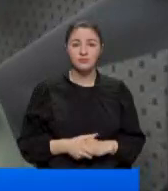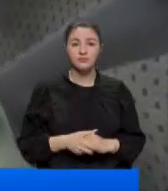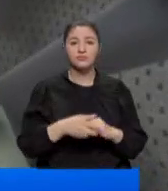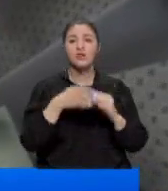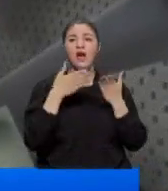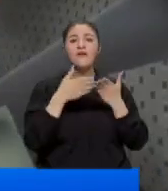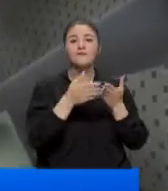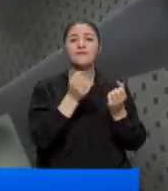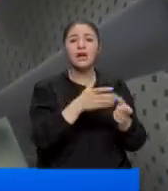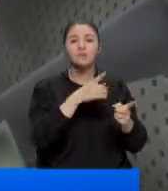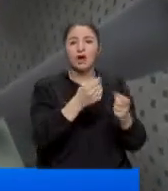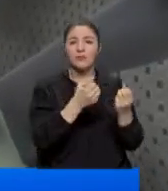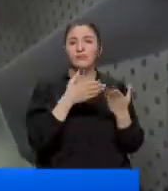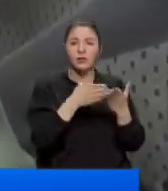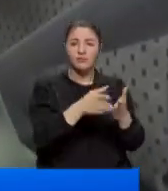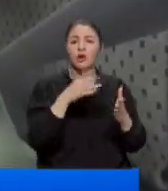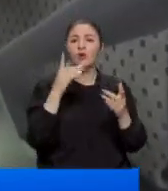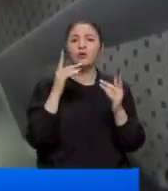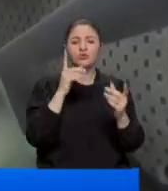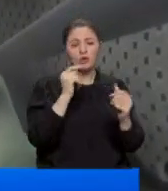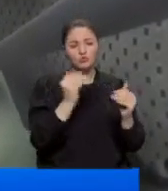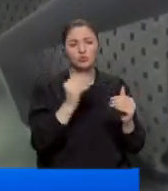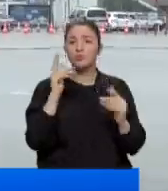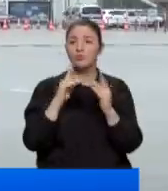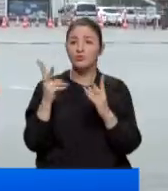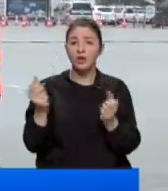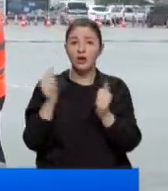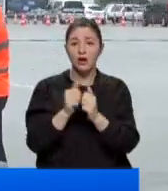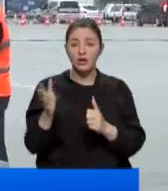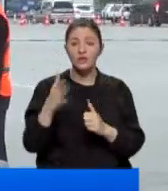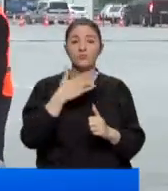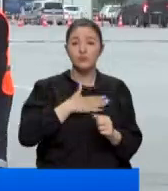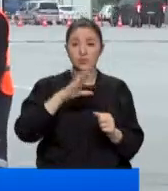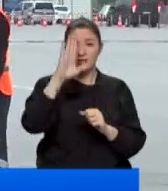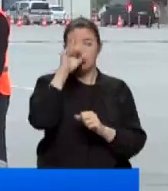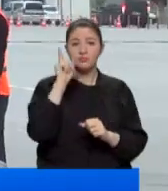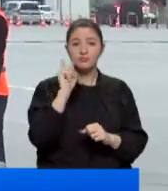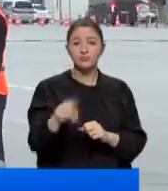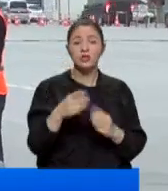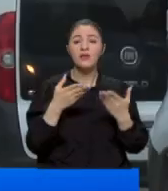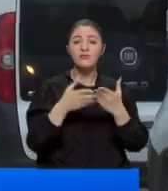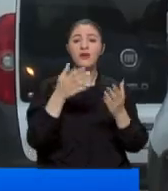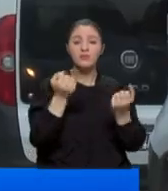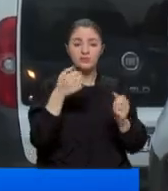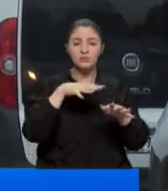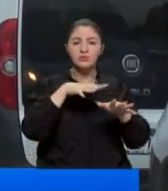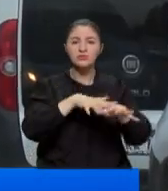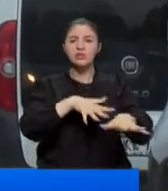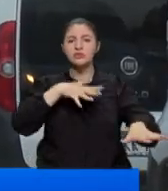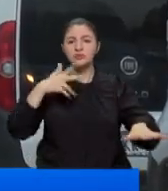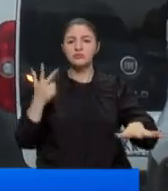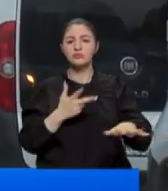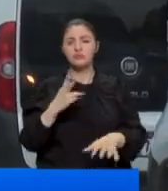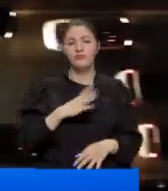Feribot biraz daha ucuz olduğundan, köprü çok pahalı çünkü, bunun iki katı. Bursa İstanbul istikametinde ise feribotta uzun araç kuyrukları